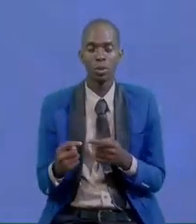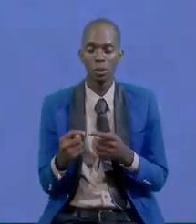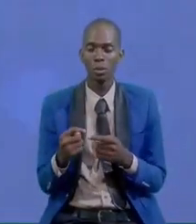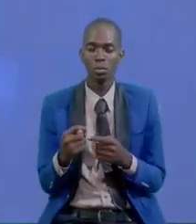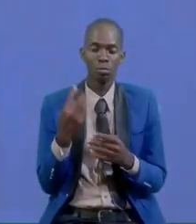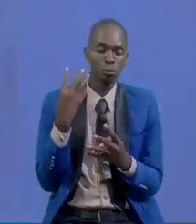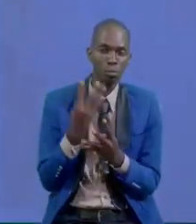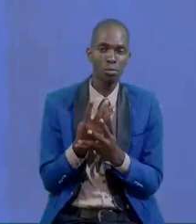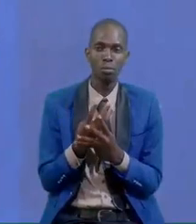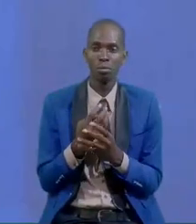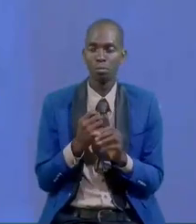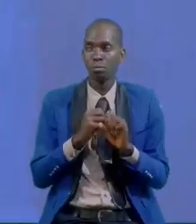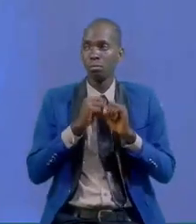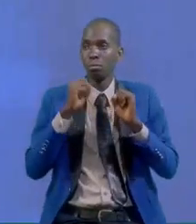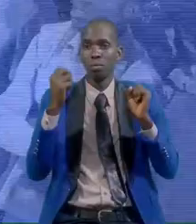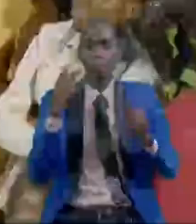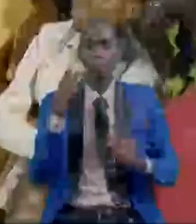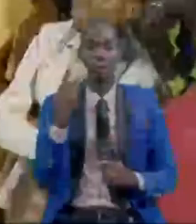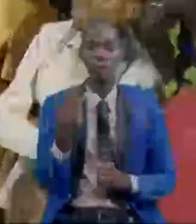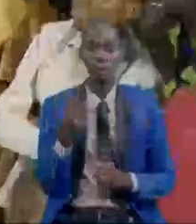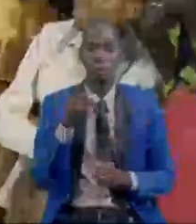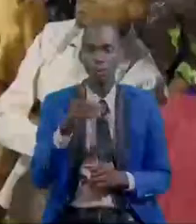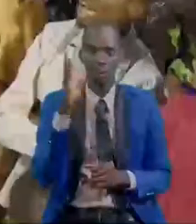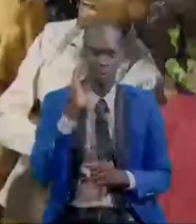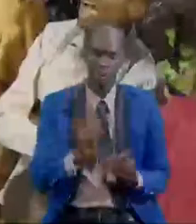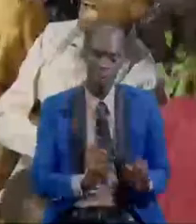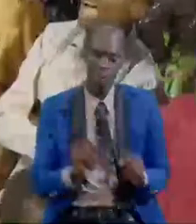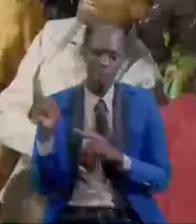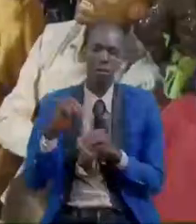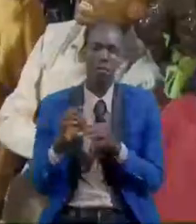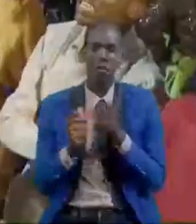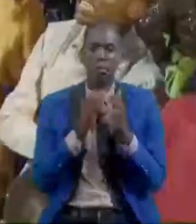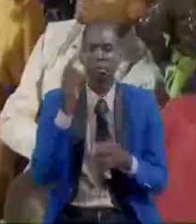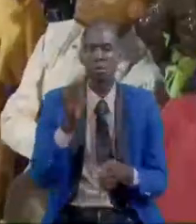Jusqu'à ce qu'il s'est réveillé. Tu vas échapper.